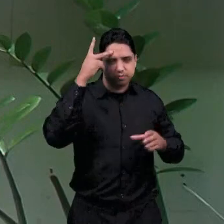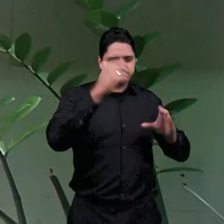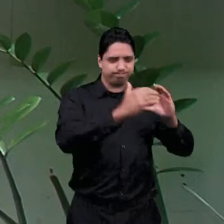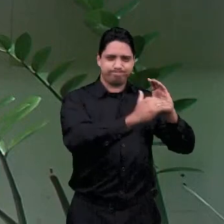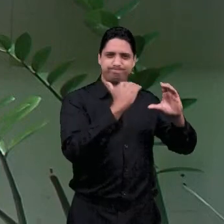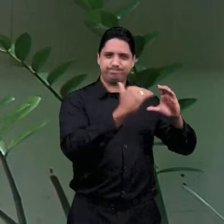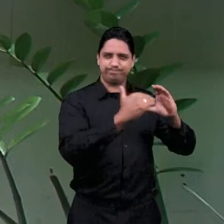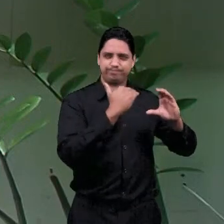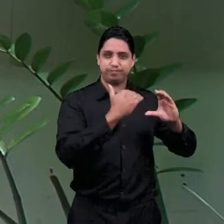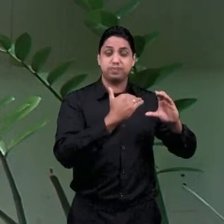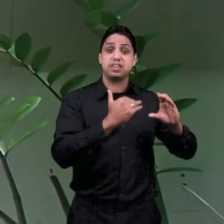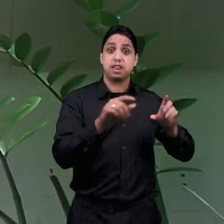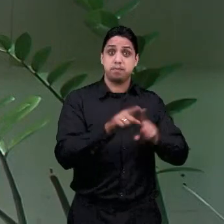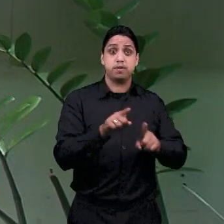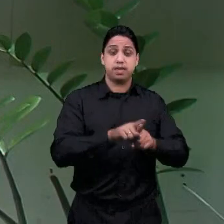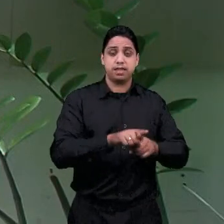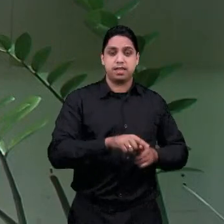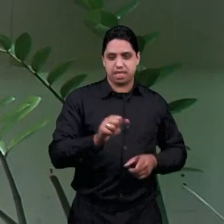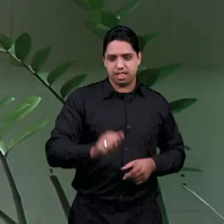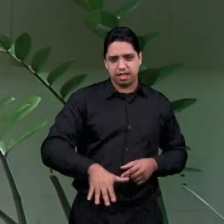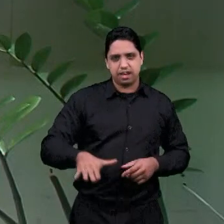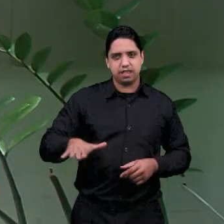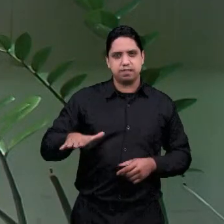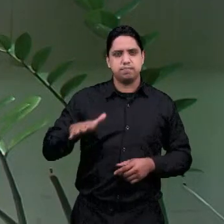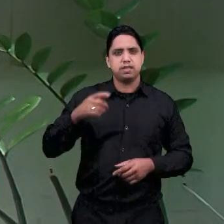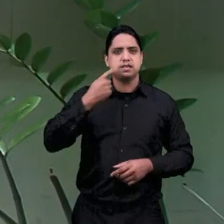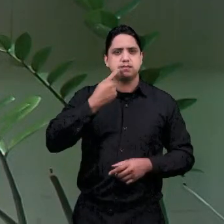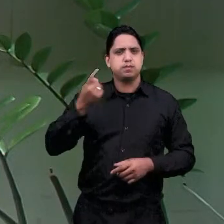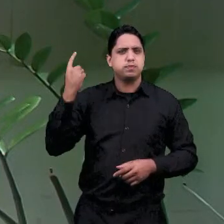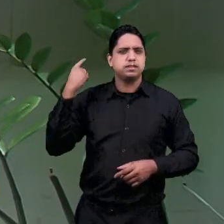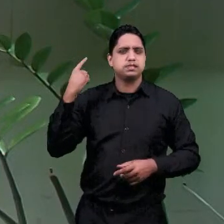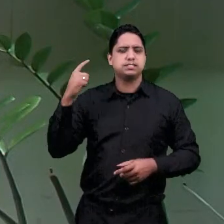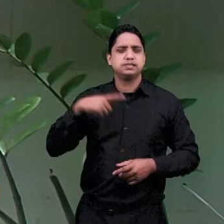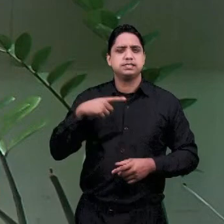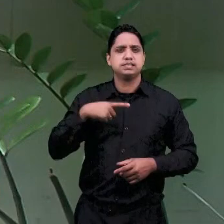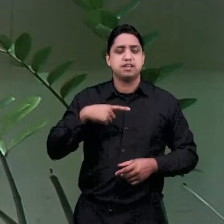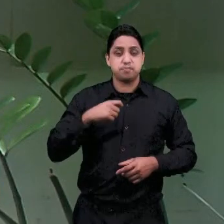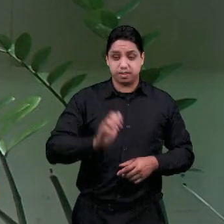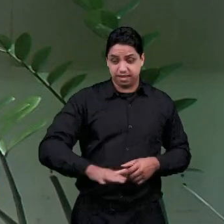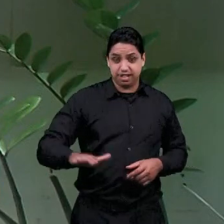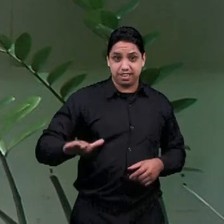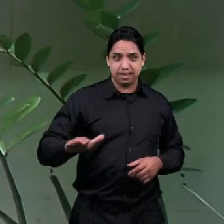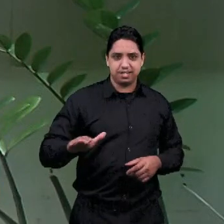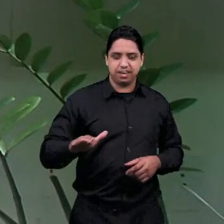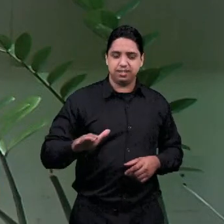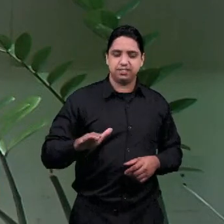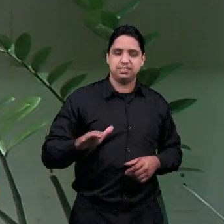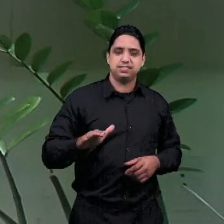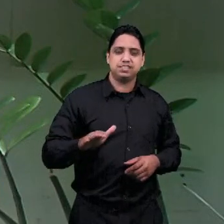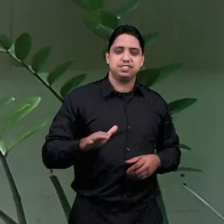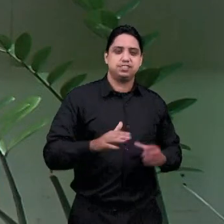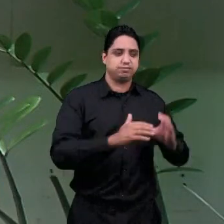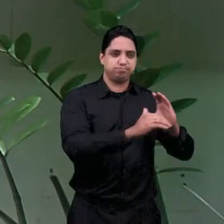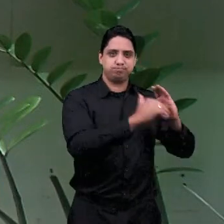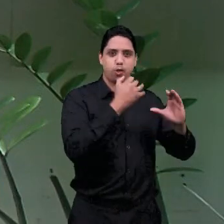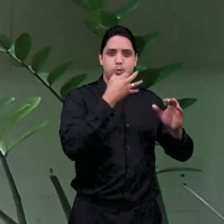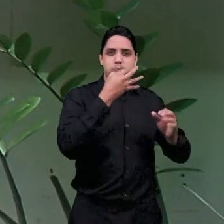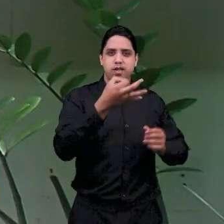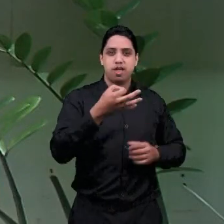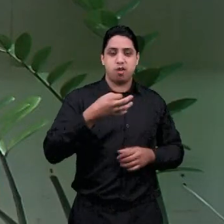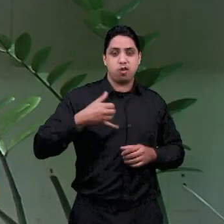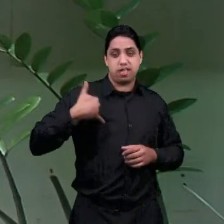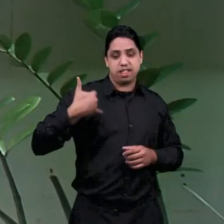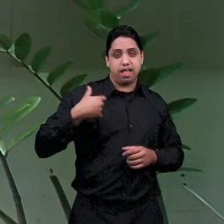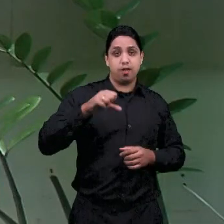des enfants. Cette semaine, la semaine dernière, donc un commentaire est arrivé ici d'un enfant, l'expérience d'un enfant de 8